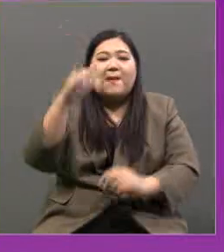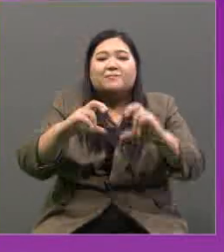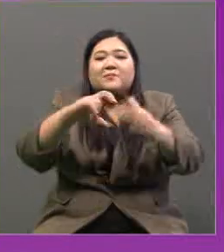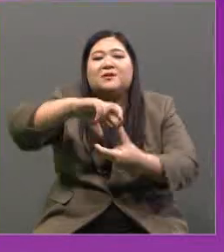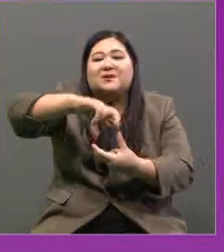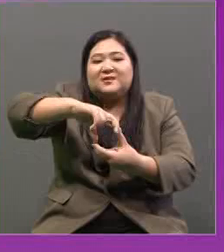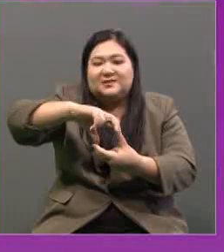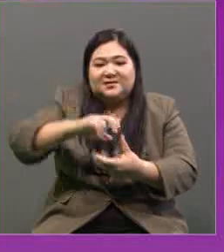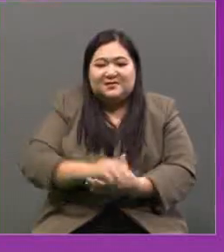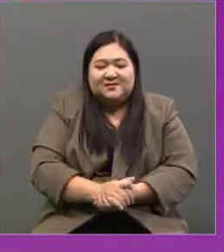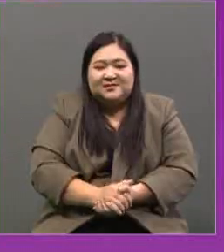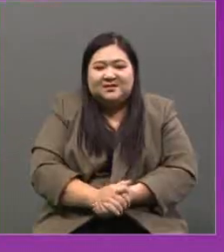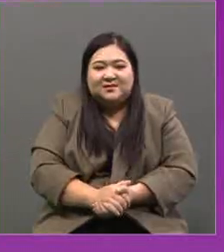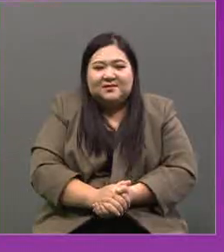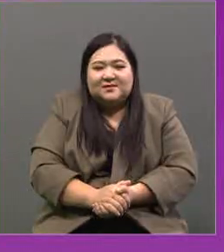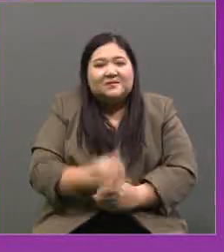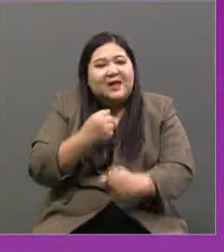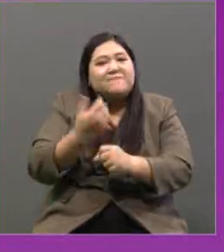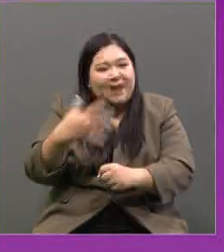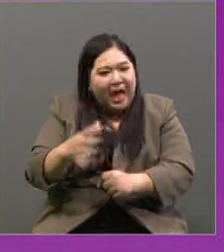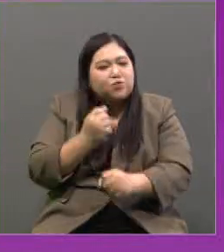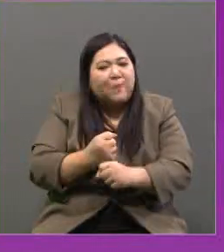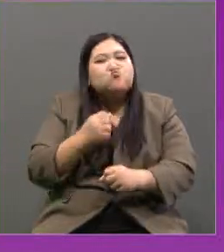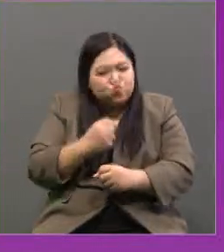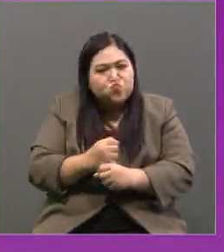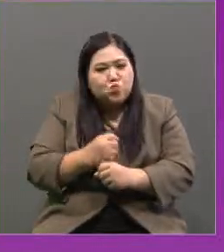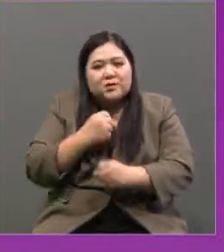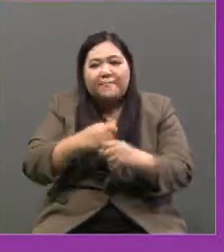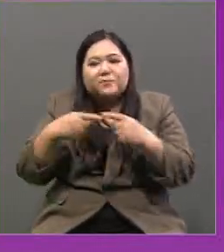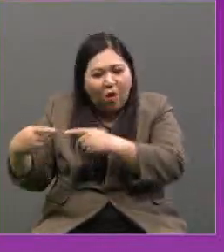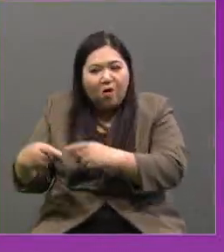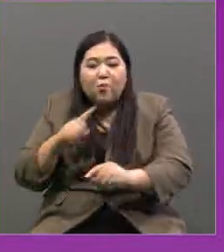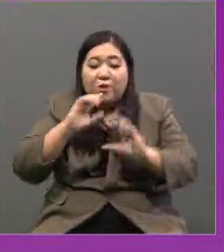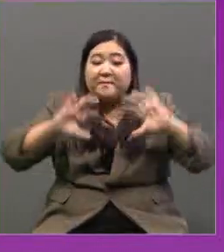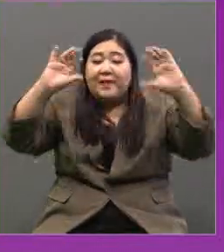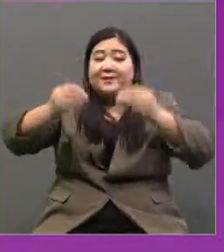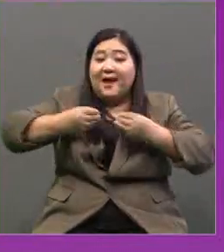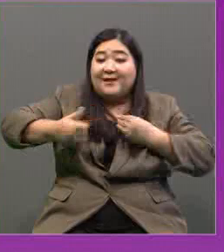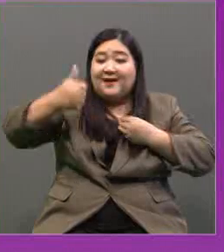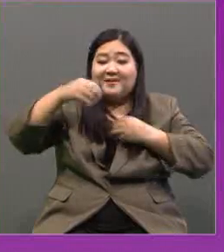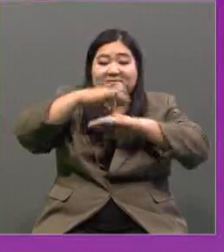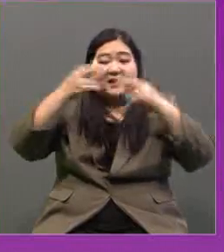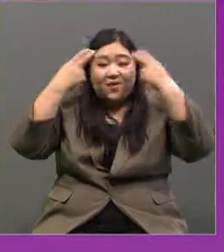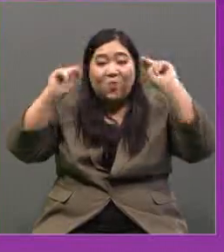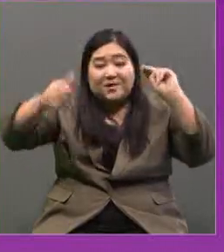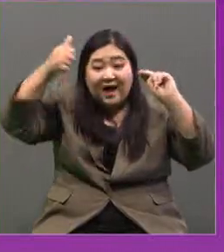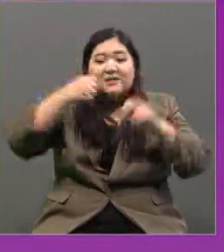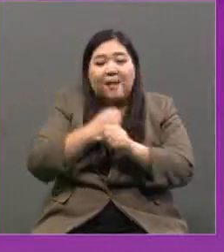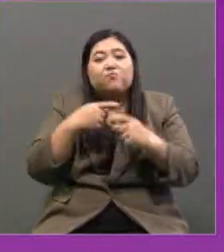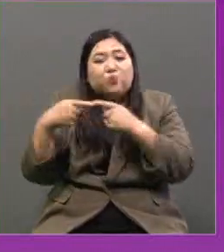ปแล้วไงที่ผ่านมาทำไปแล้วแล้วปัจจุบันยังทำอยู ่ และถ้าเกิดว่าได้เป็นรัฐบาลก็จะทำต่ออ ันนี้ไม่มีคำว่าทำดีนะ ทำอี